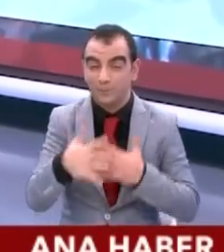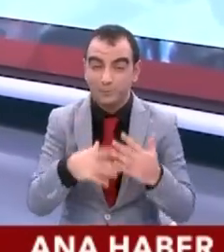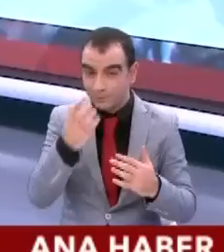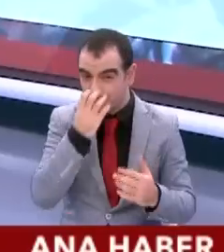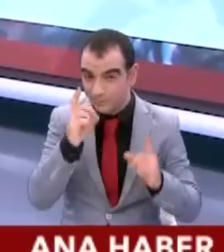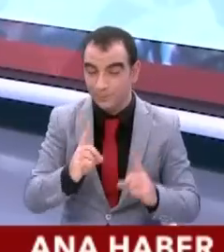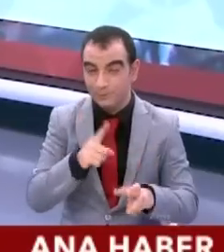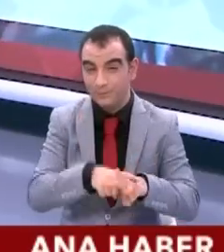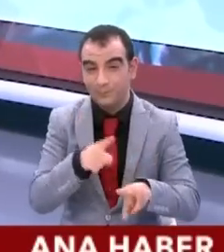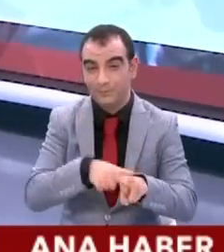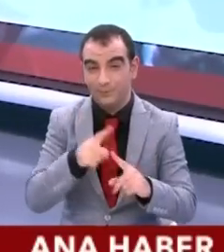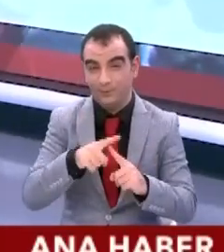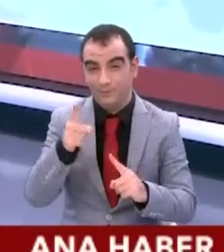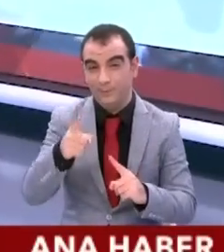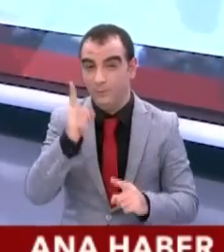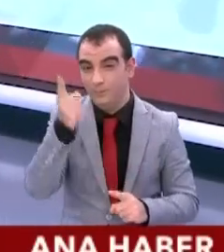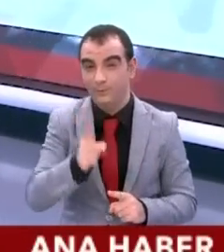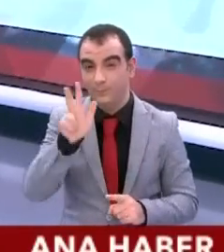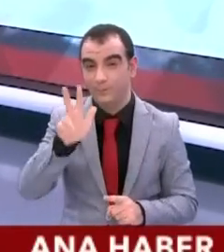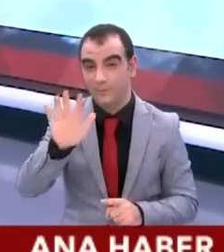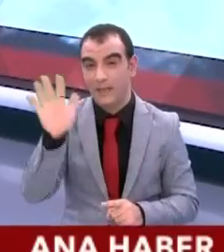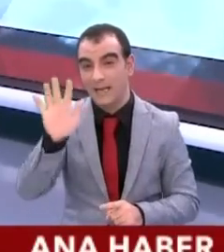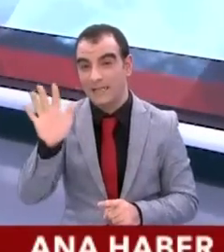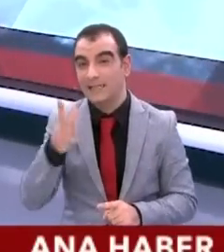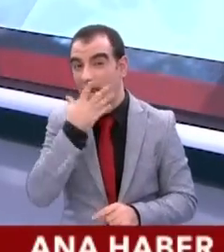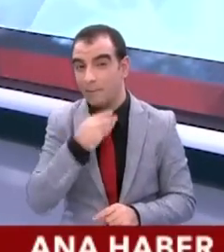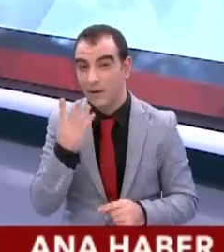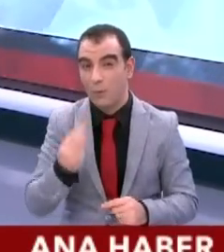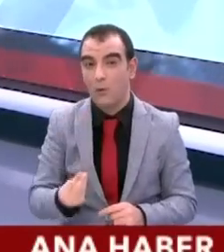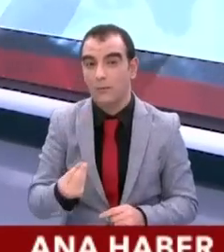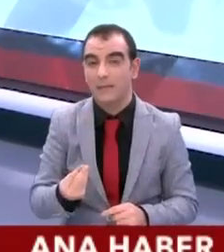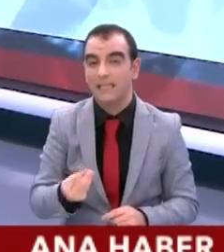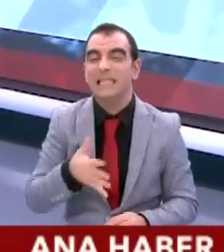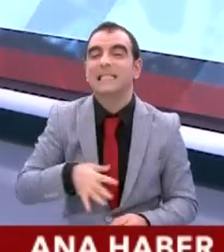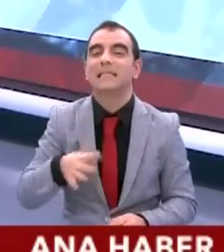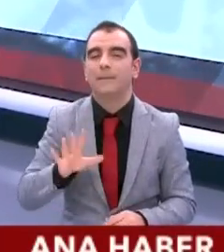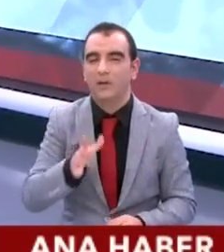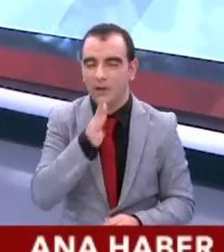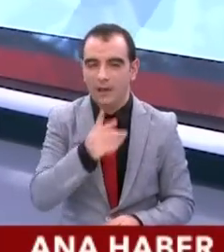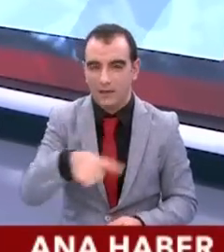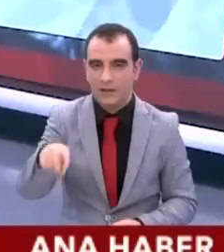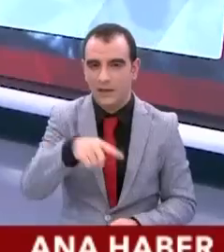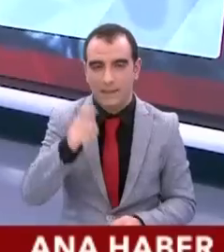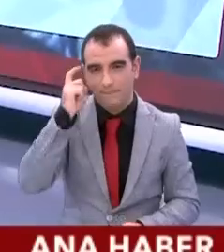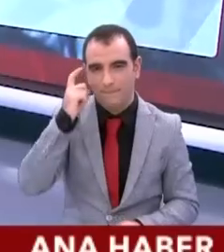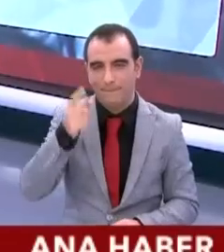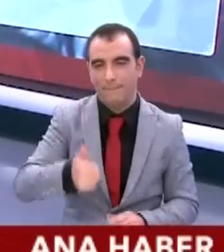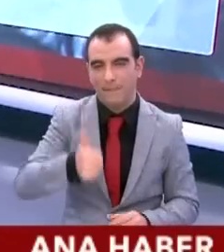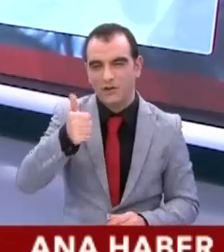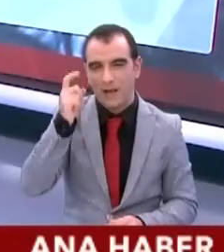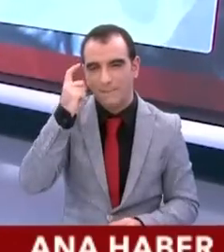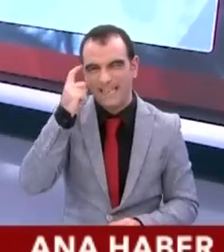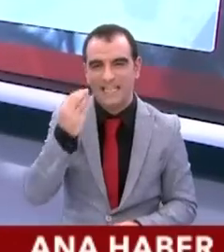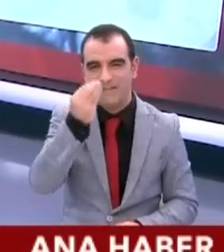beklenen eyt'nin takriben %35 ile 50'si emekli olmayı tercih etmeyecek yine bakan Vedat bilginin verdiği bilgiye göre